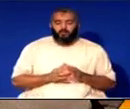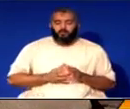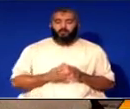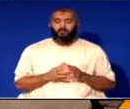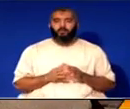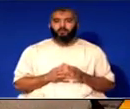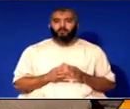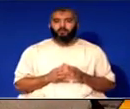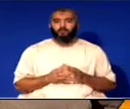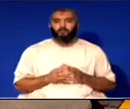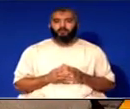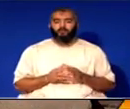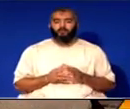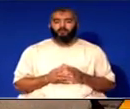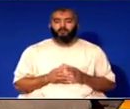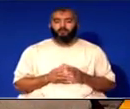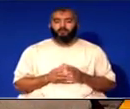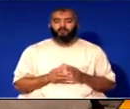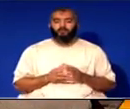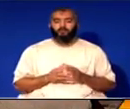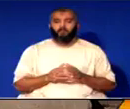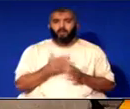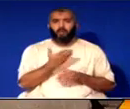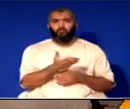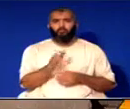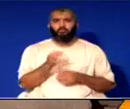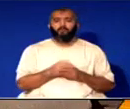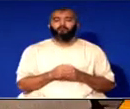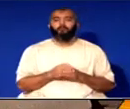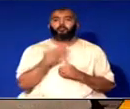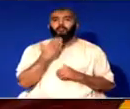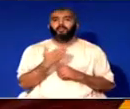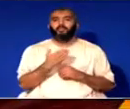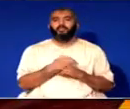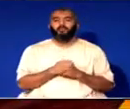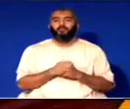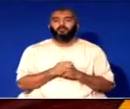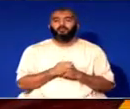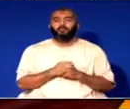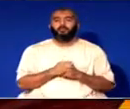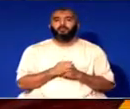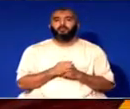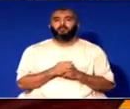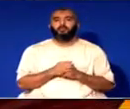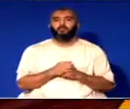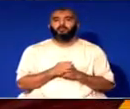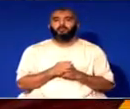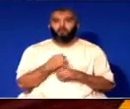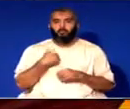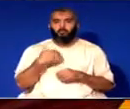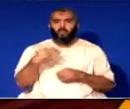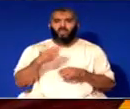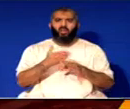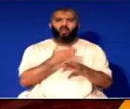نعم تفضلي سيدتي. الله يسلمك. تعيش. السؤال الأول، كنت مريضة عندي